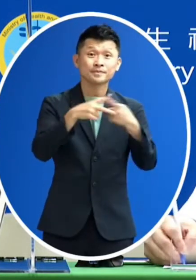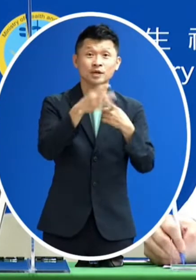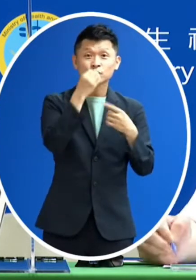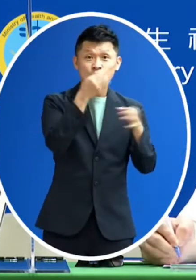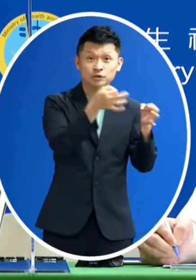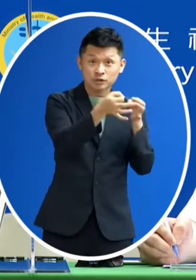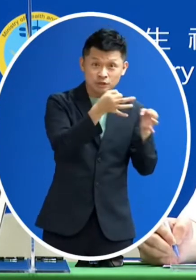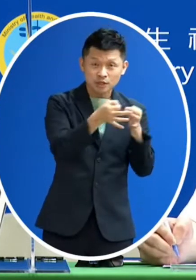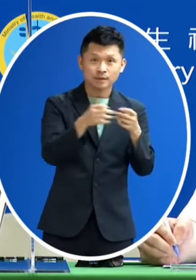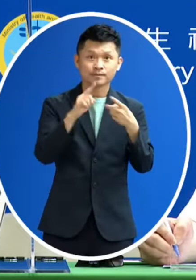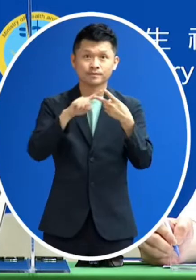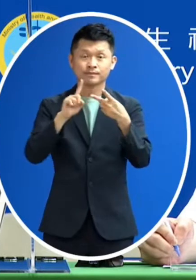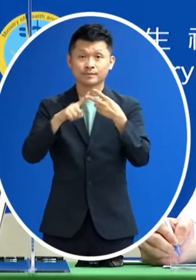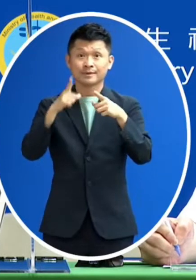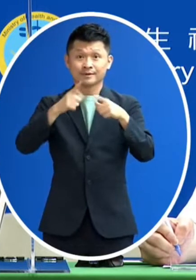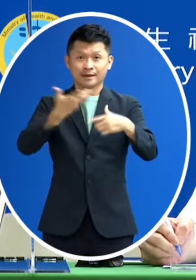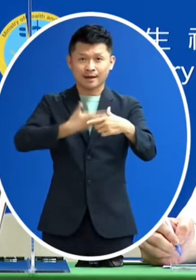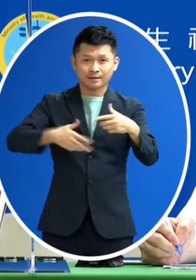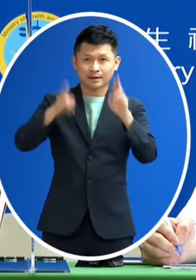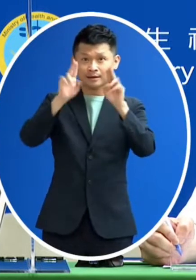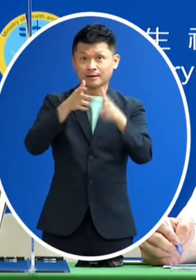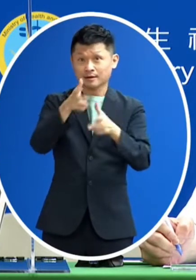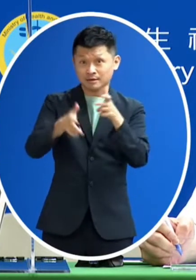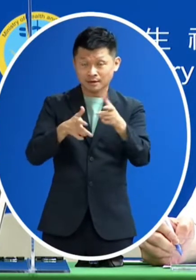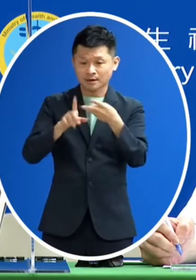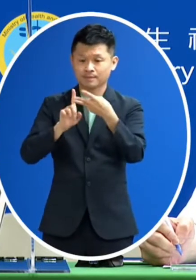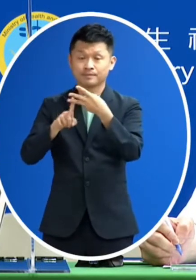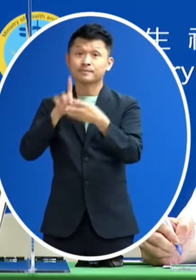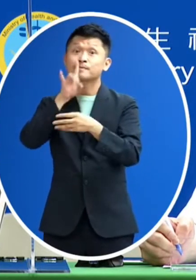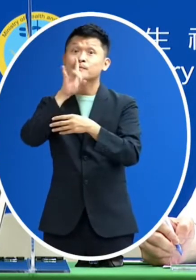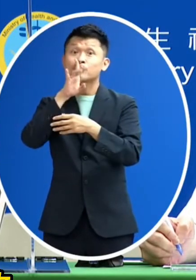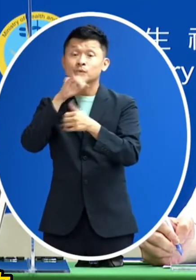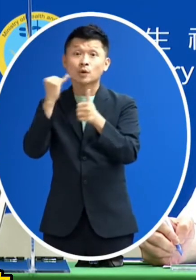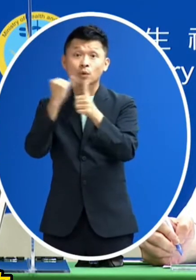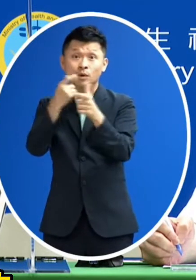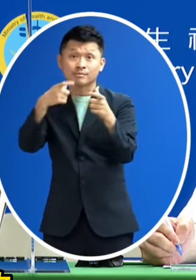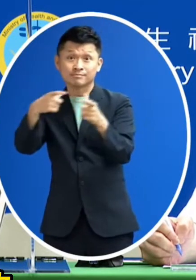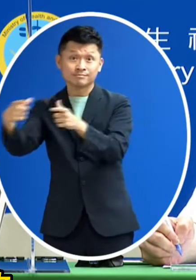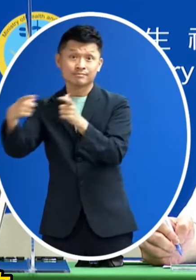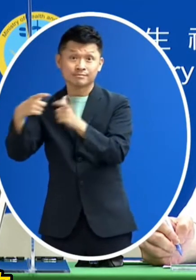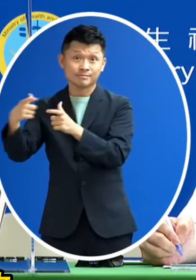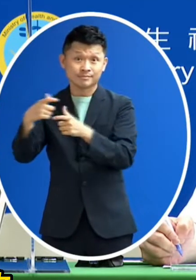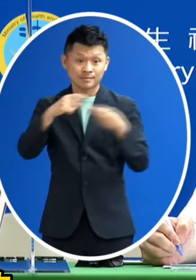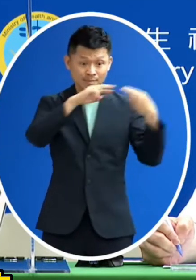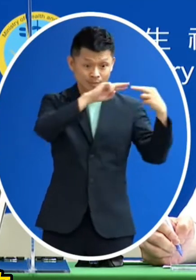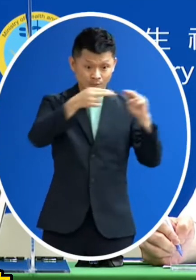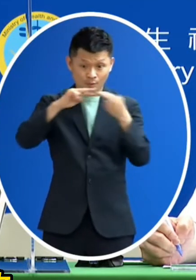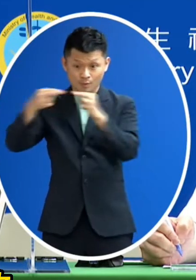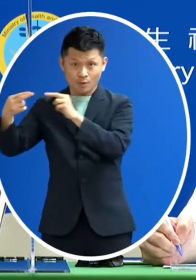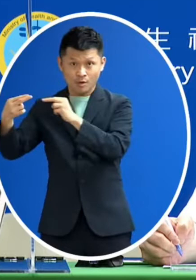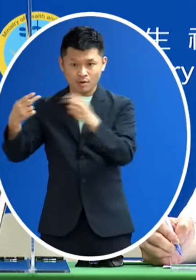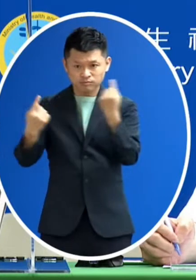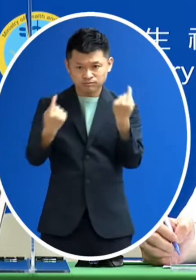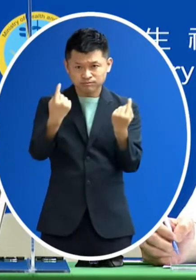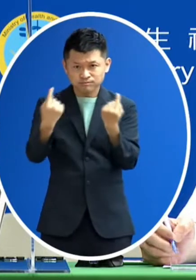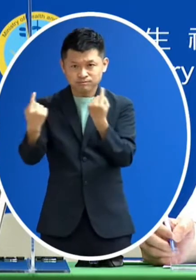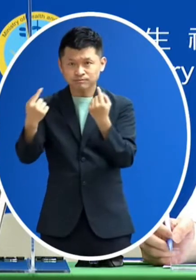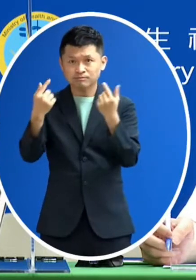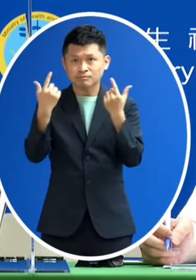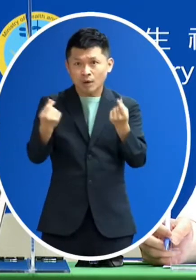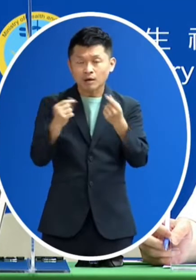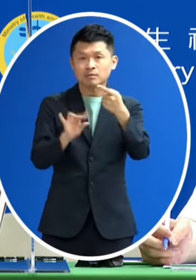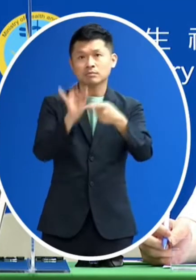群聚、大潭电厂的群聚，还有台中婚宴的群聚他们的序列彼此没有完全一致不过大概就